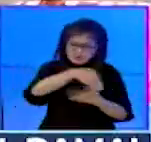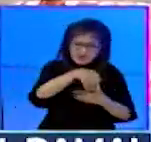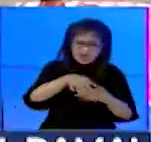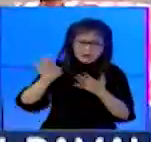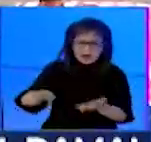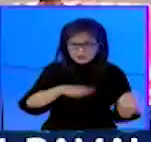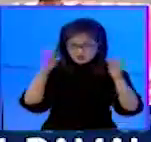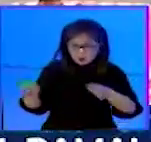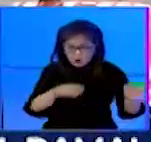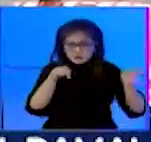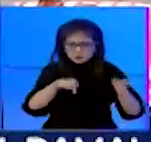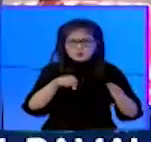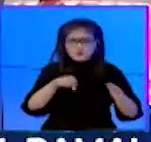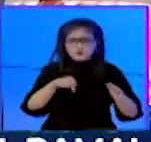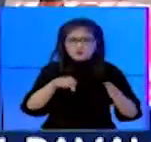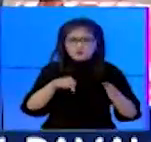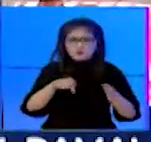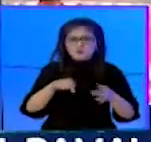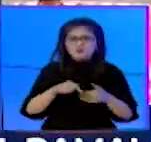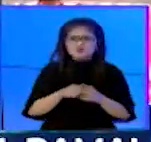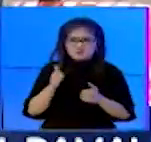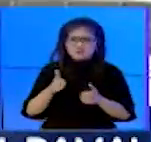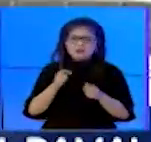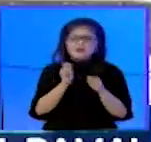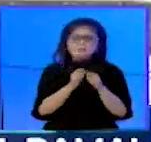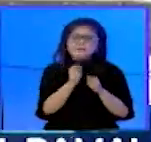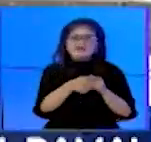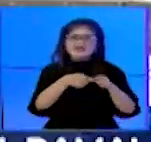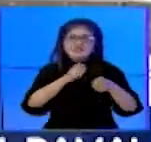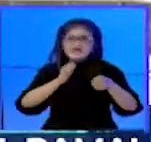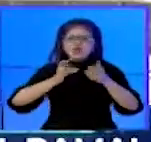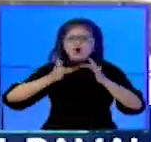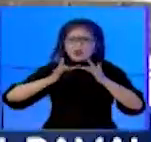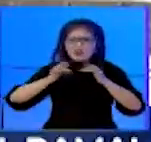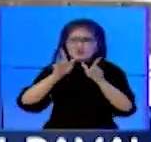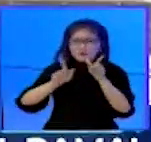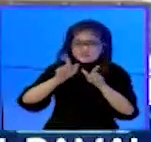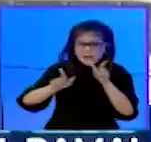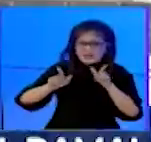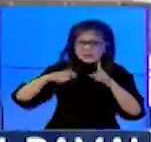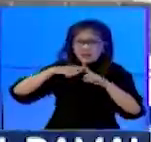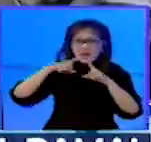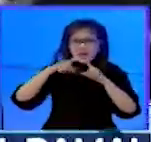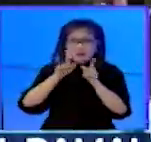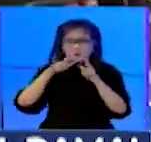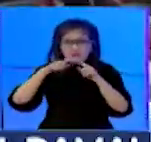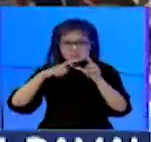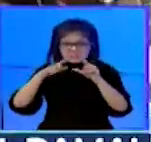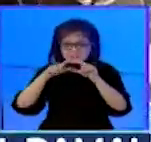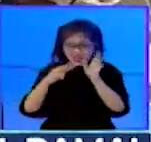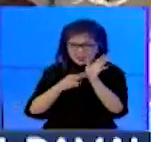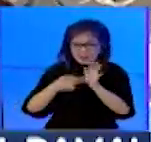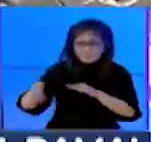dengan mengunjungi kawasan wisata Pantai Ancol, dapat membeli tiket secara online di website kawasan wisata Pantai Ancol. Namun dapat dipastikan